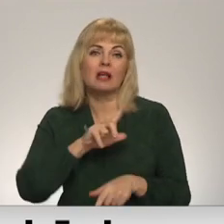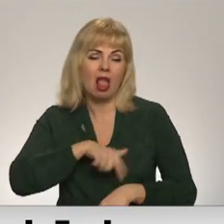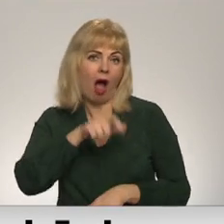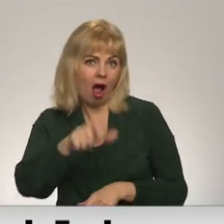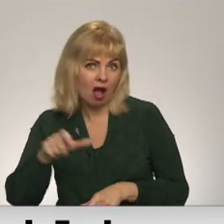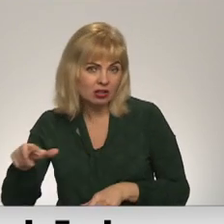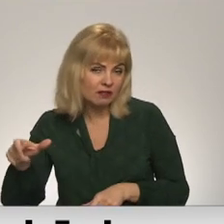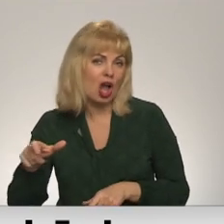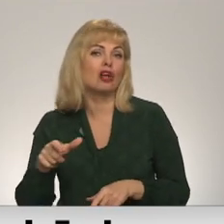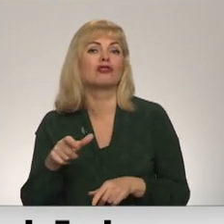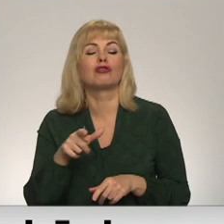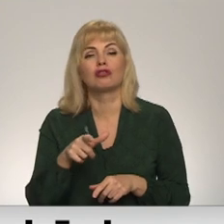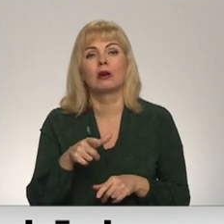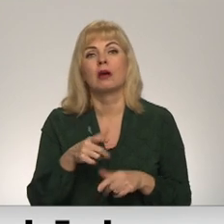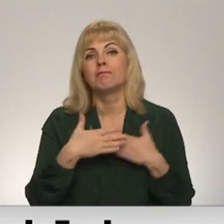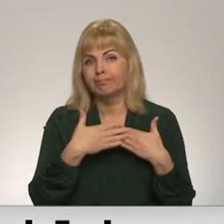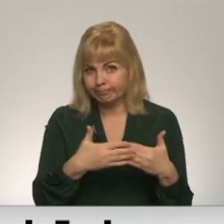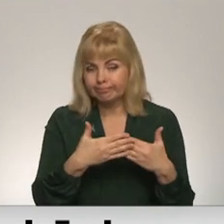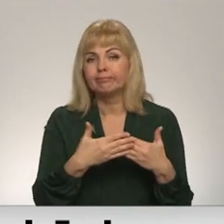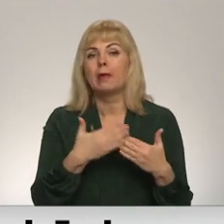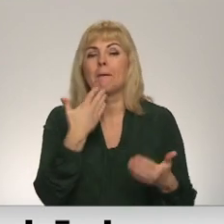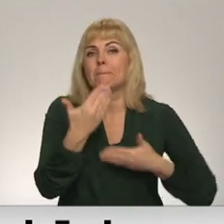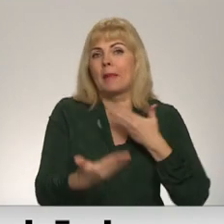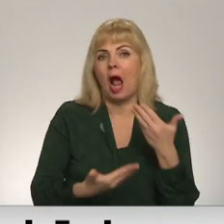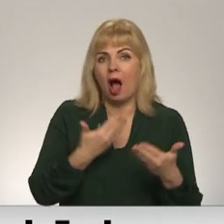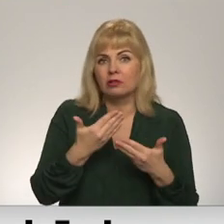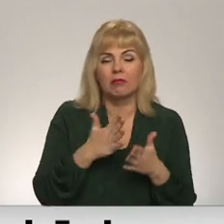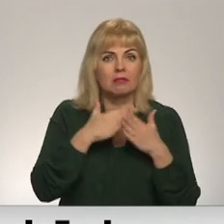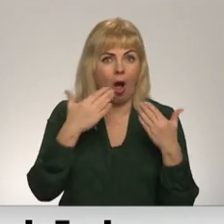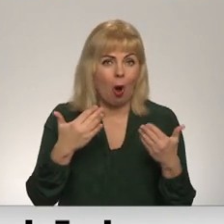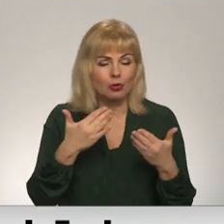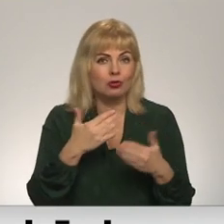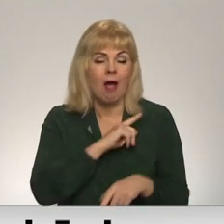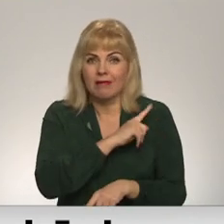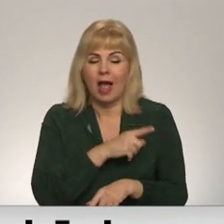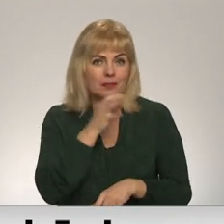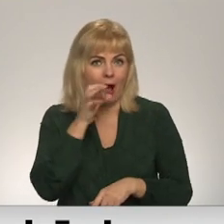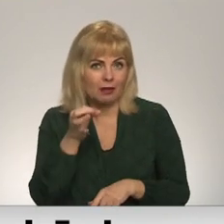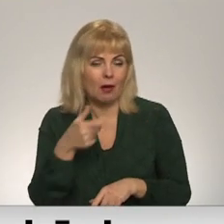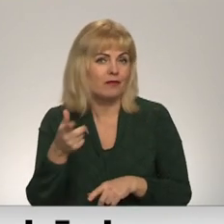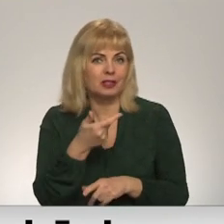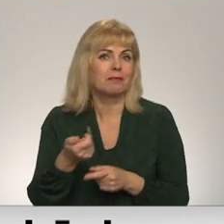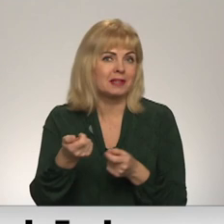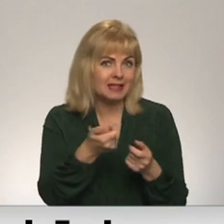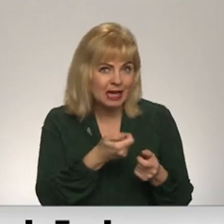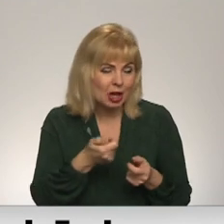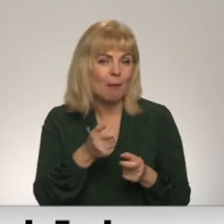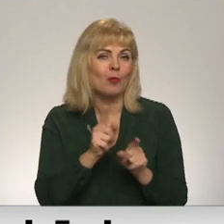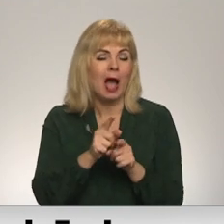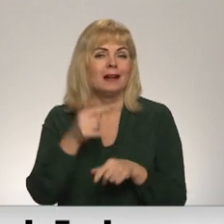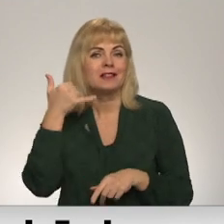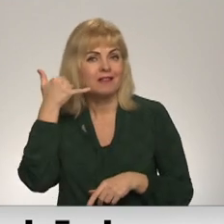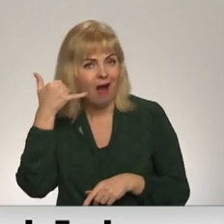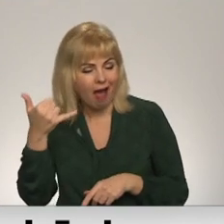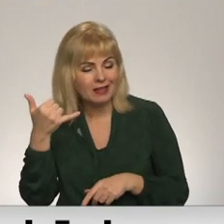to, cik ļoti atsaucīgi mēs esam. Un cilvēki pieskās ļoti daudz. Es tiešām nespēju atbildēt uz visām ziņām, uz visiem zvaniem.